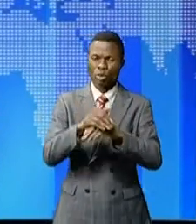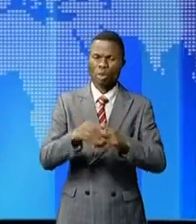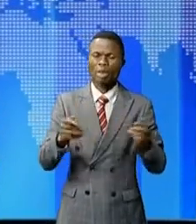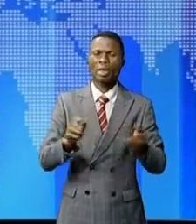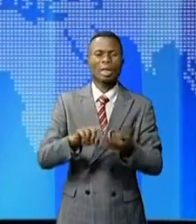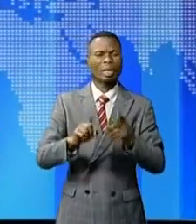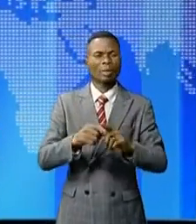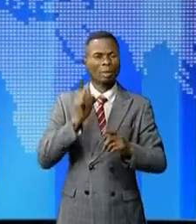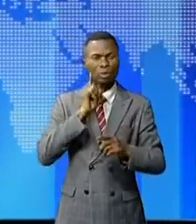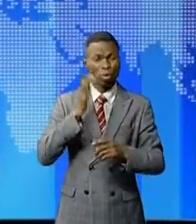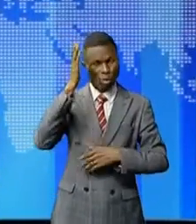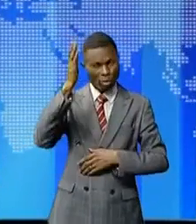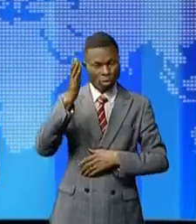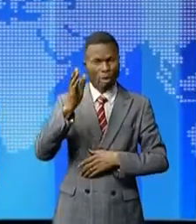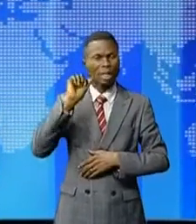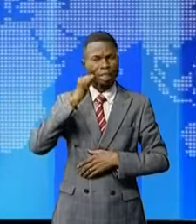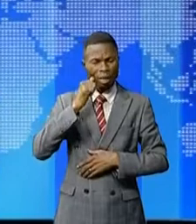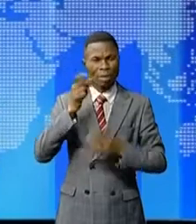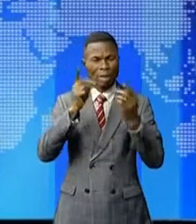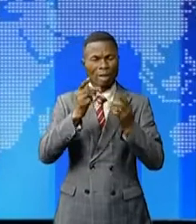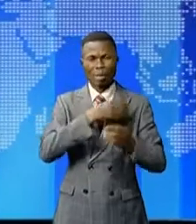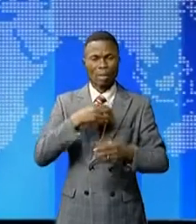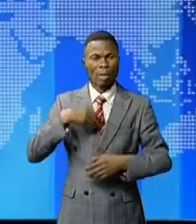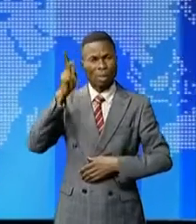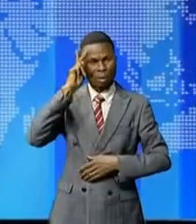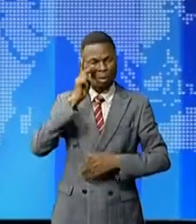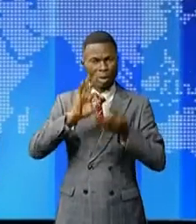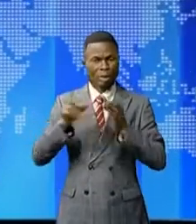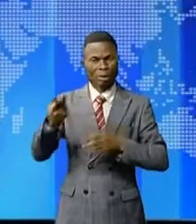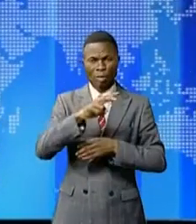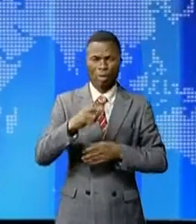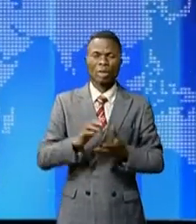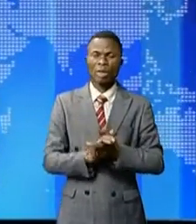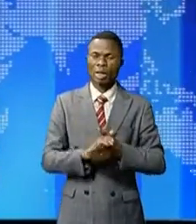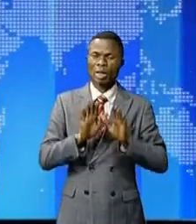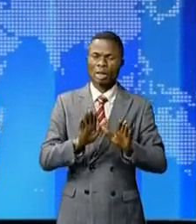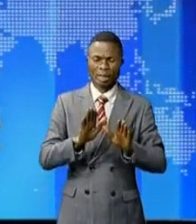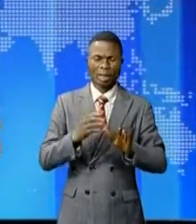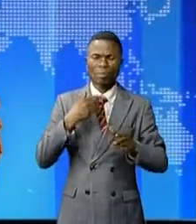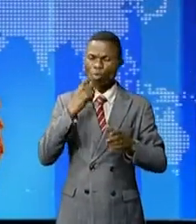rédaction. Mesdames et messieurs, merci de nous avoir suivis à travers le monde. Retrouvez à 20h